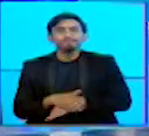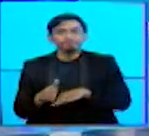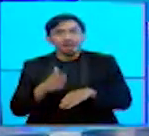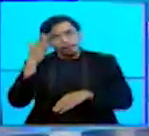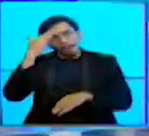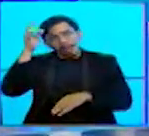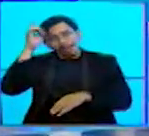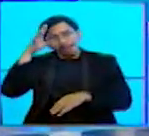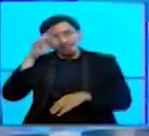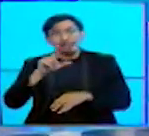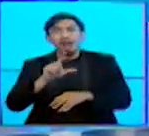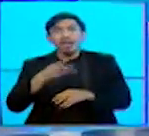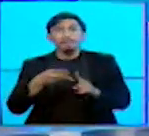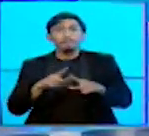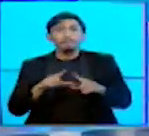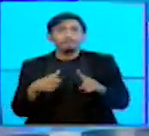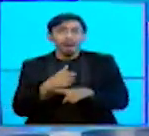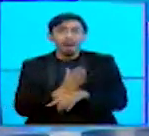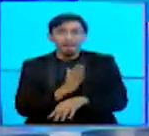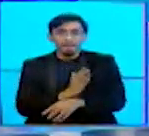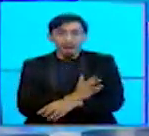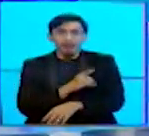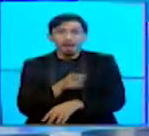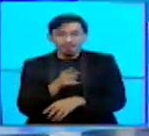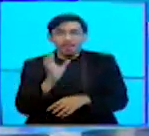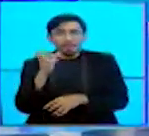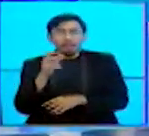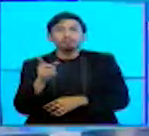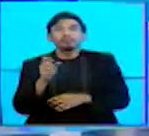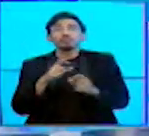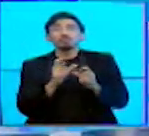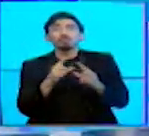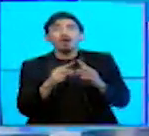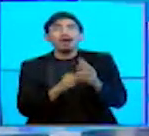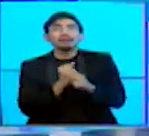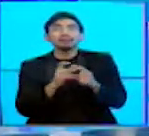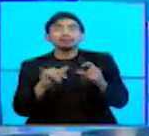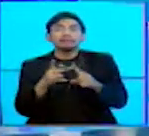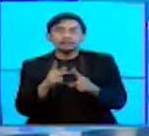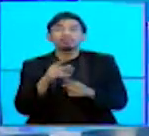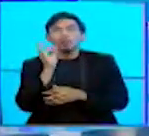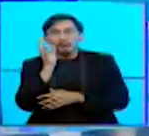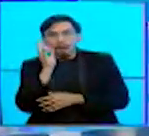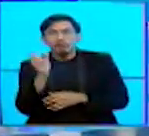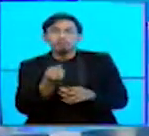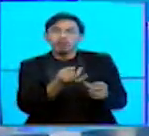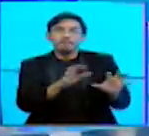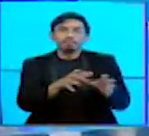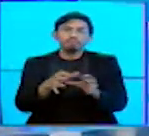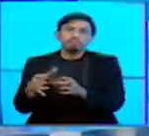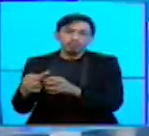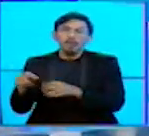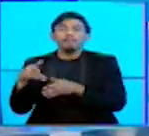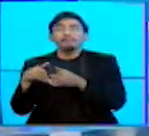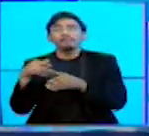Sementara itu, Kepala Desa Lebak Parahiang, Kecamatan Leuwi Damar, Lebak Banten, Suangsih, meminta maaf kepada sejumlah pihak,